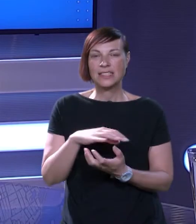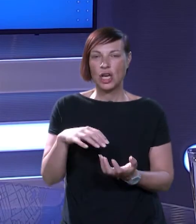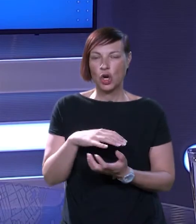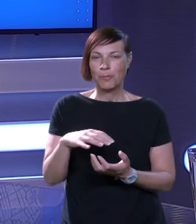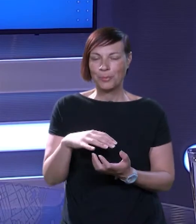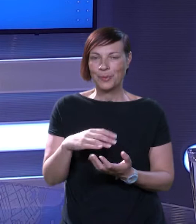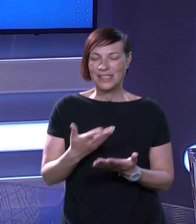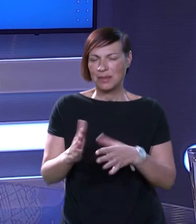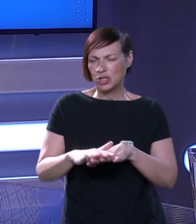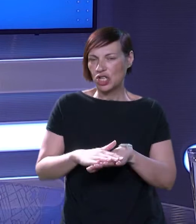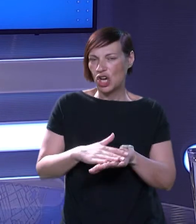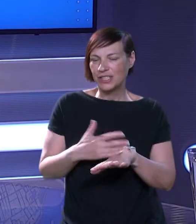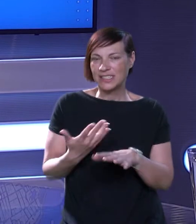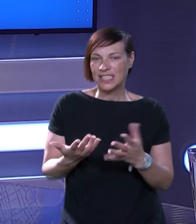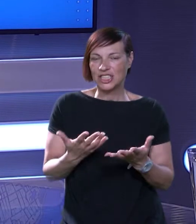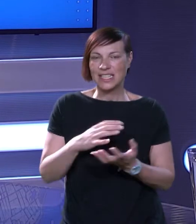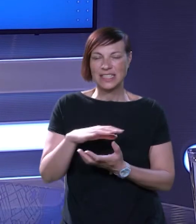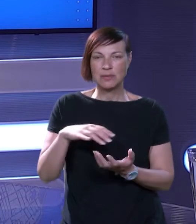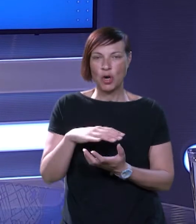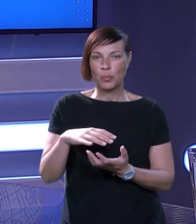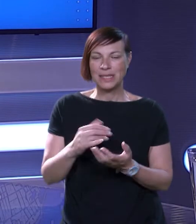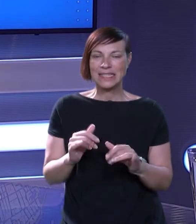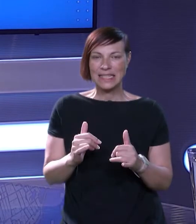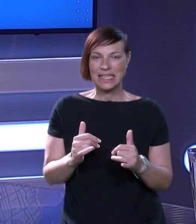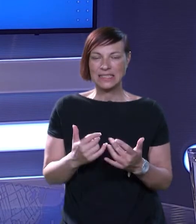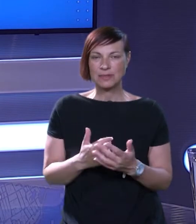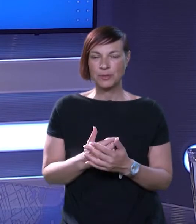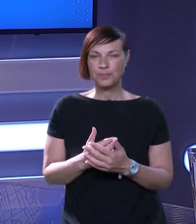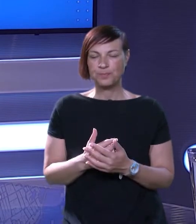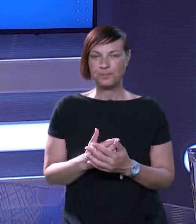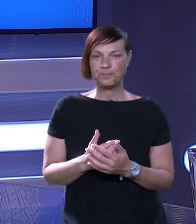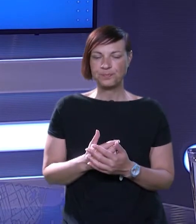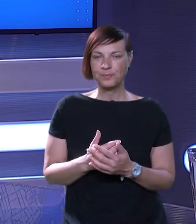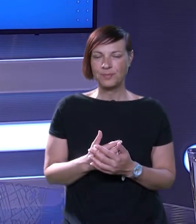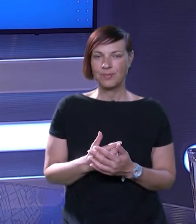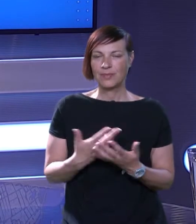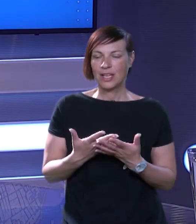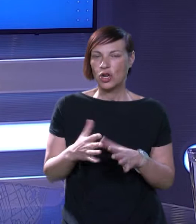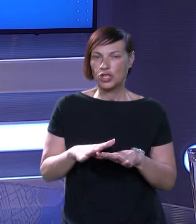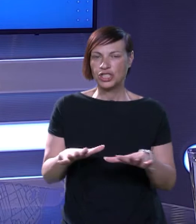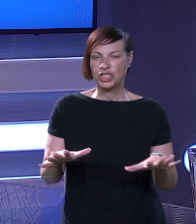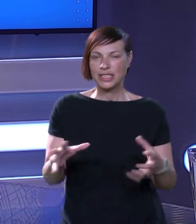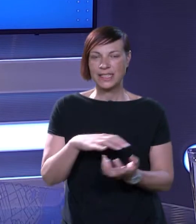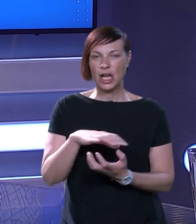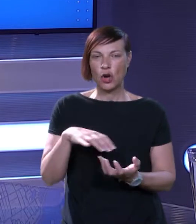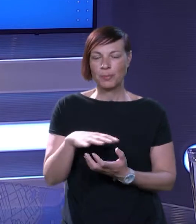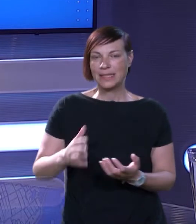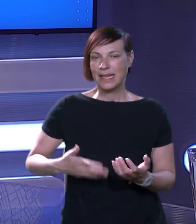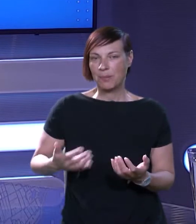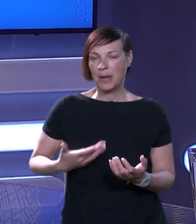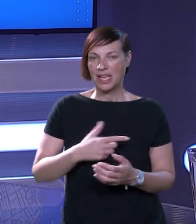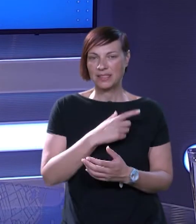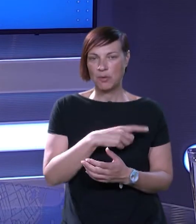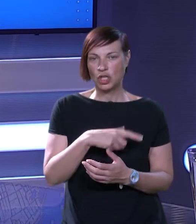što si rekao, da imamo osjećaj da smo obitelj i jesmo. On uvijek širi tu svoju obitelj